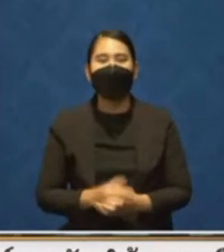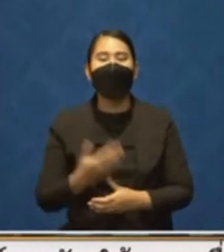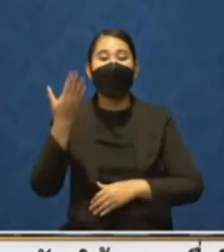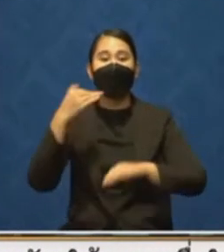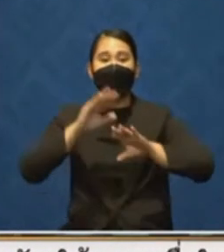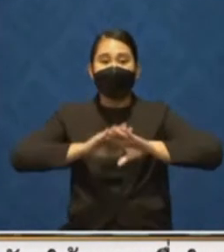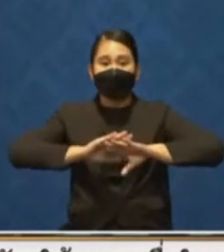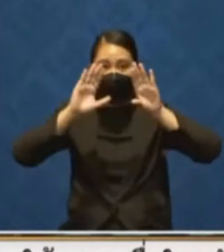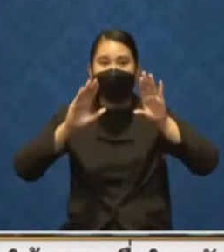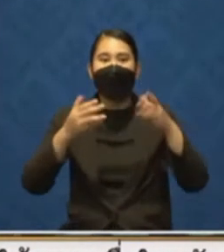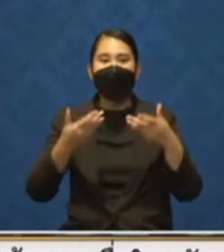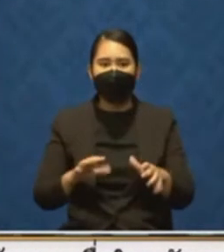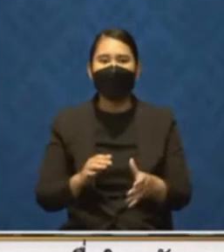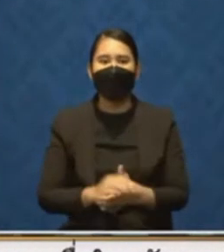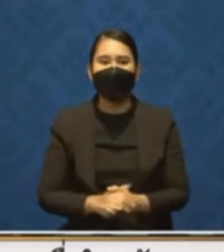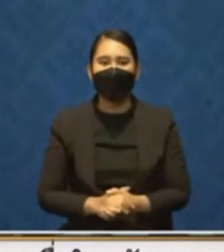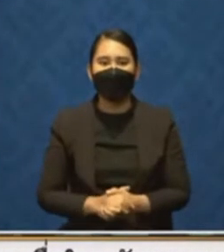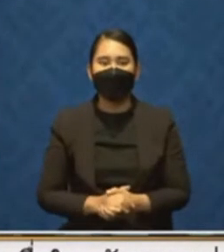ครับ